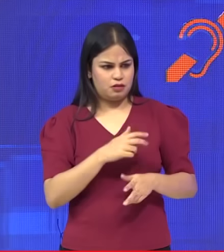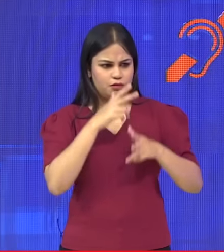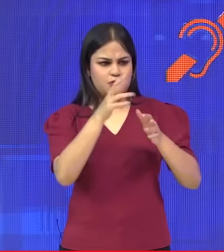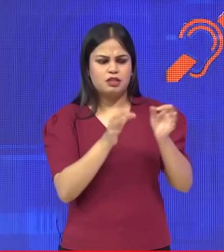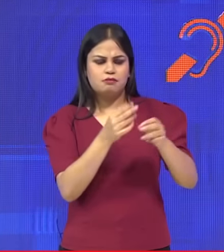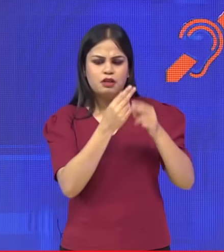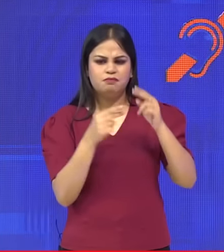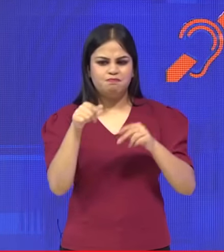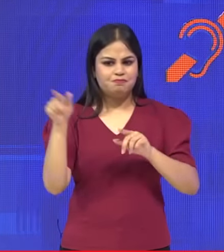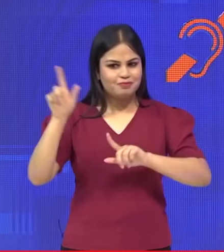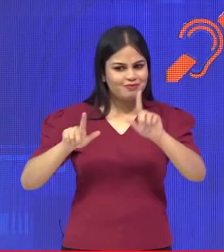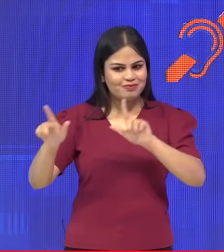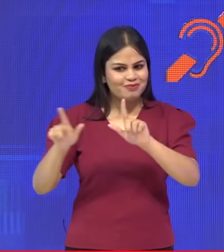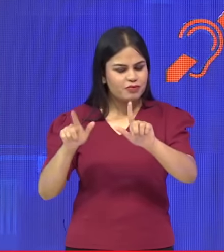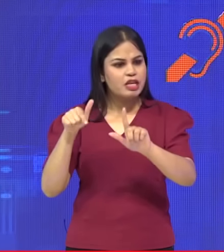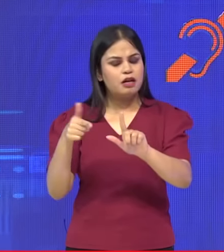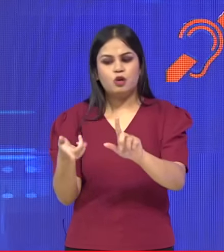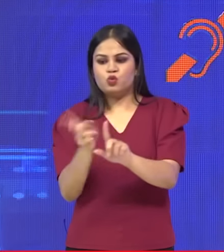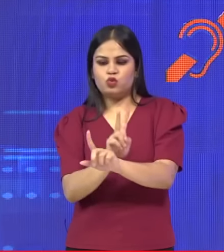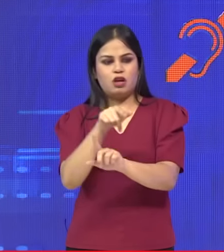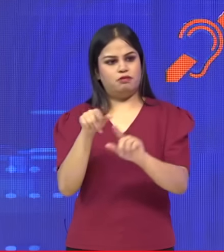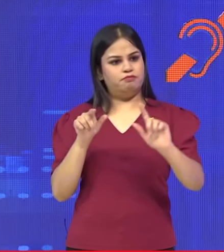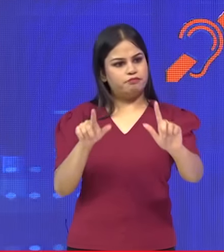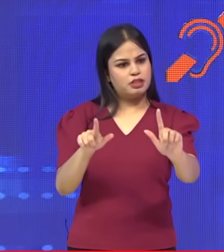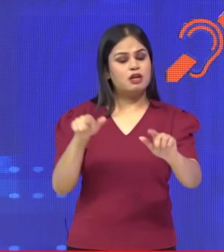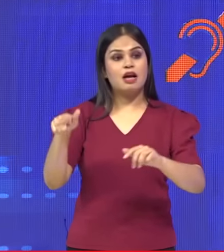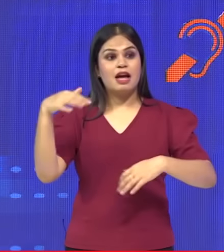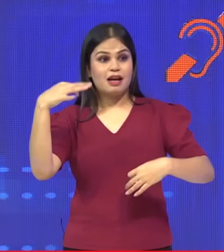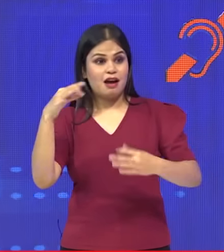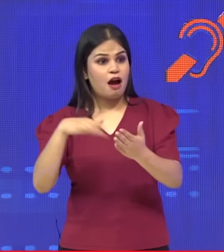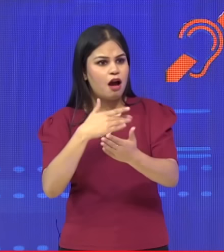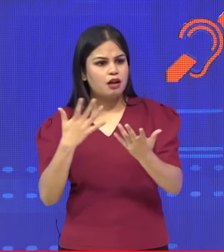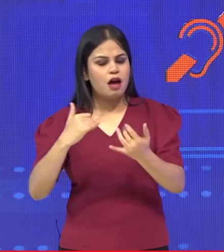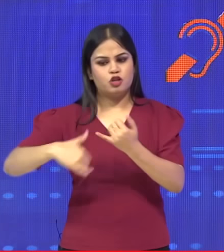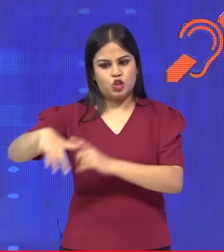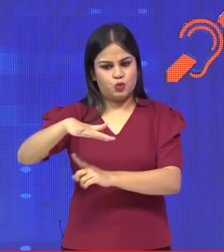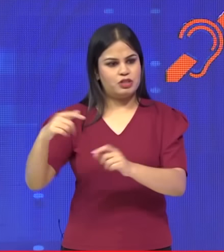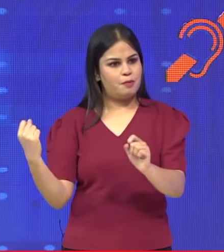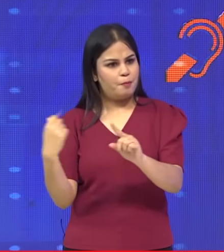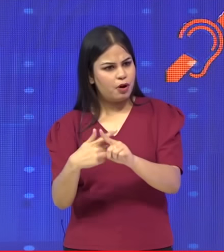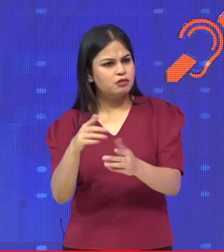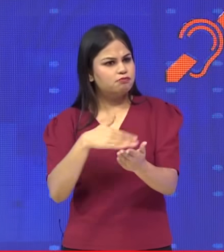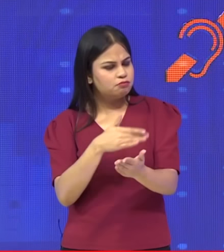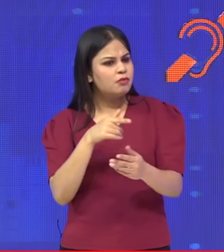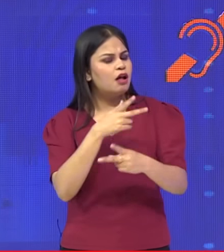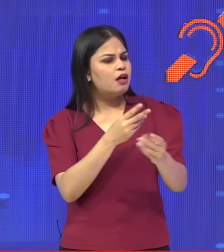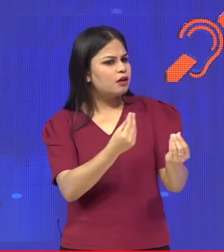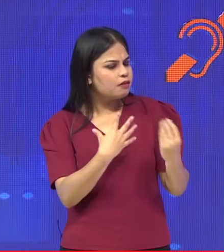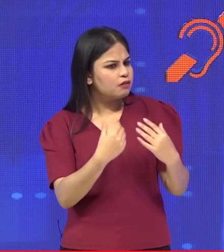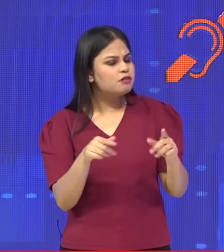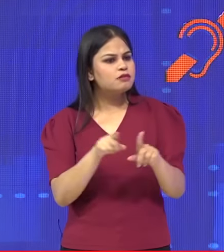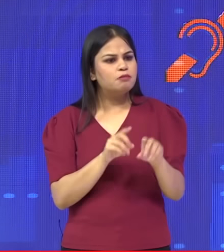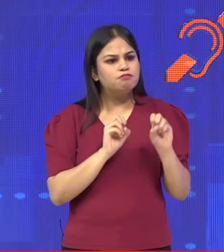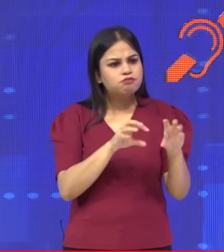और ये गाना इसलिए ऐसा क्यों है बिकॉज़ ये सिचुएशन गाना है या हम भी मां जाते हैं तो जो फिल्म मेकिंग है